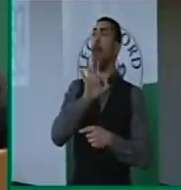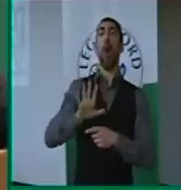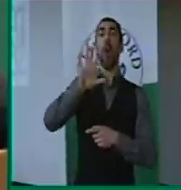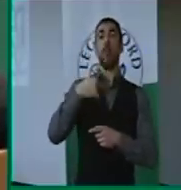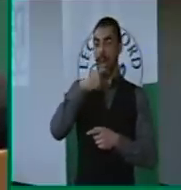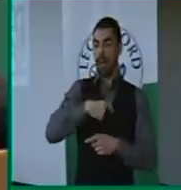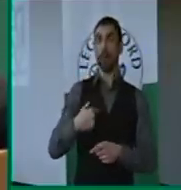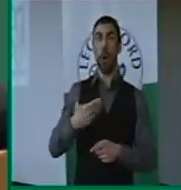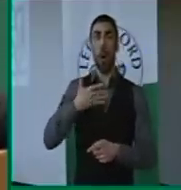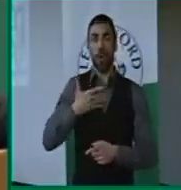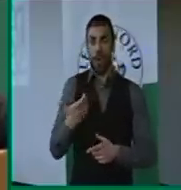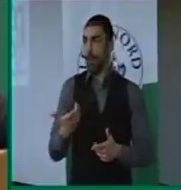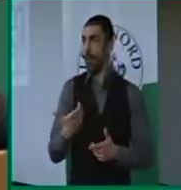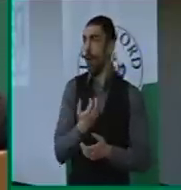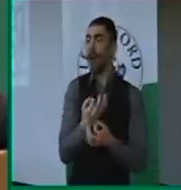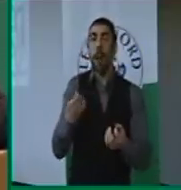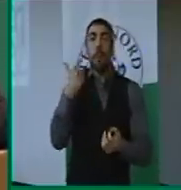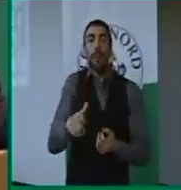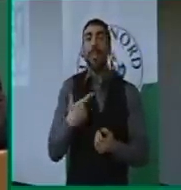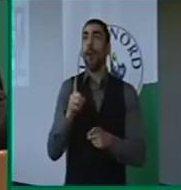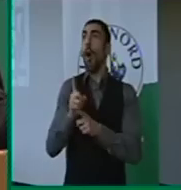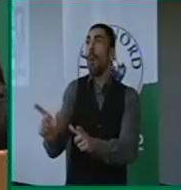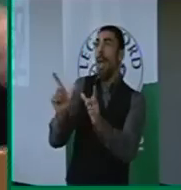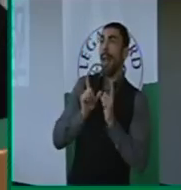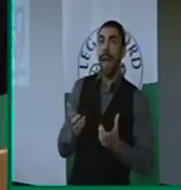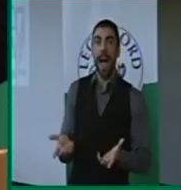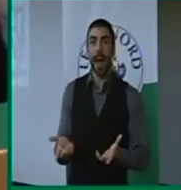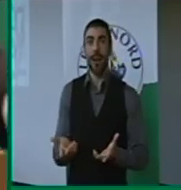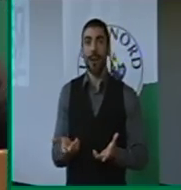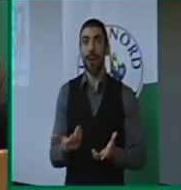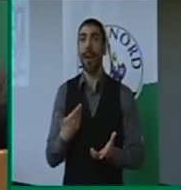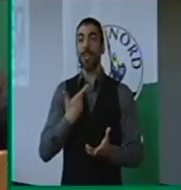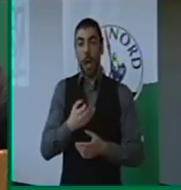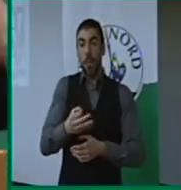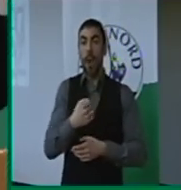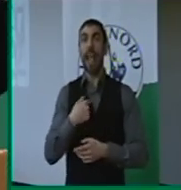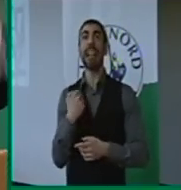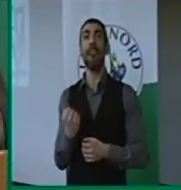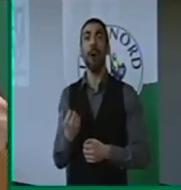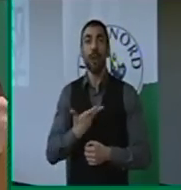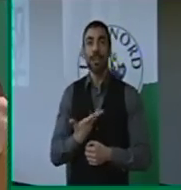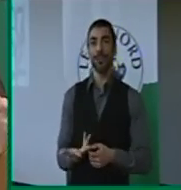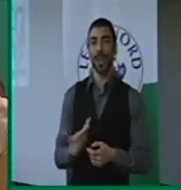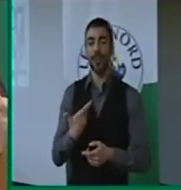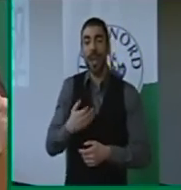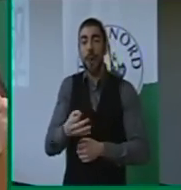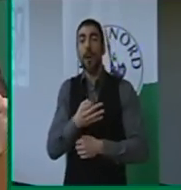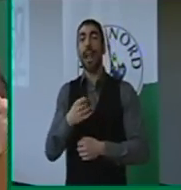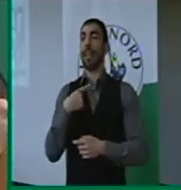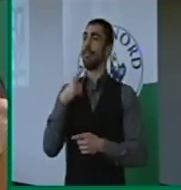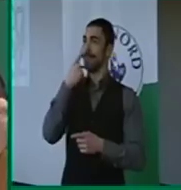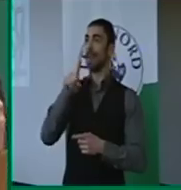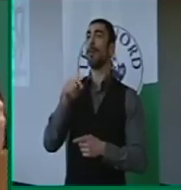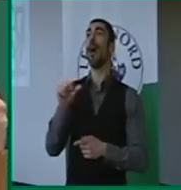Inizialmente è convinto di avere un regalo abbiamo la moneta forte abbiamo la moneta di serie